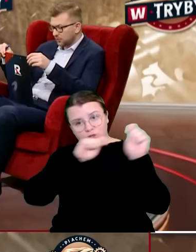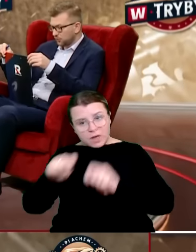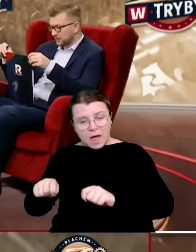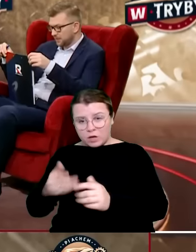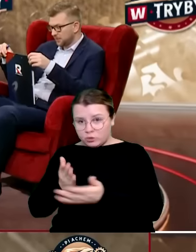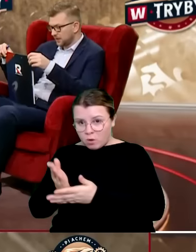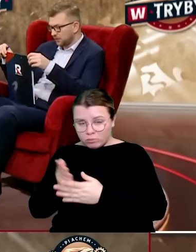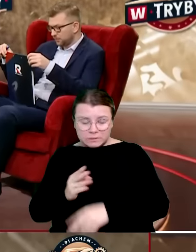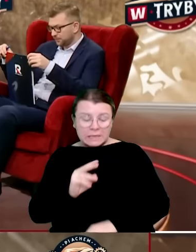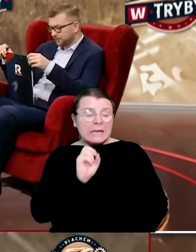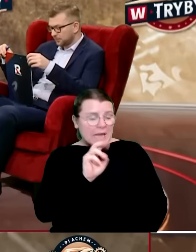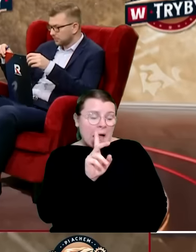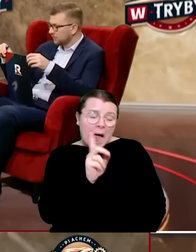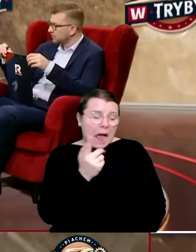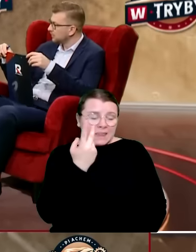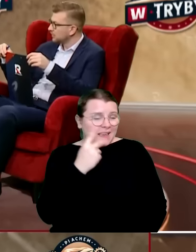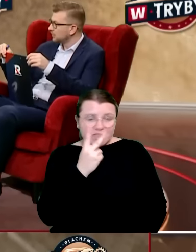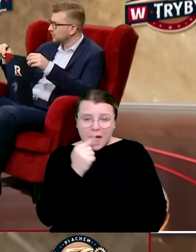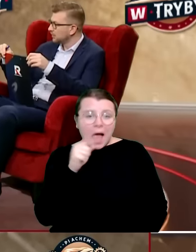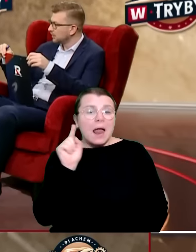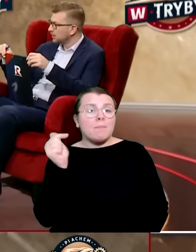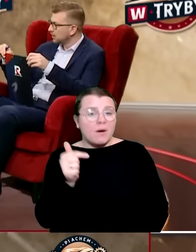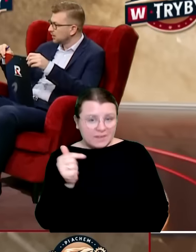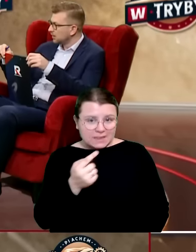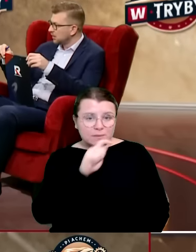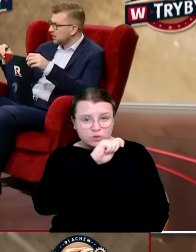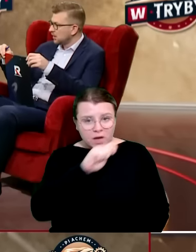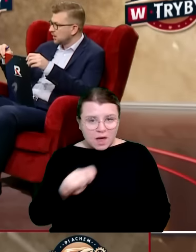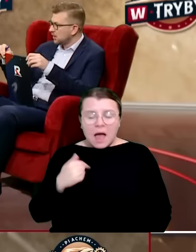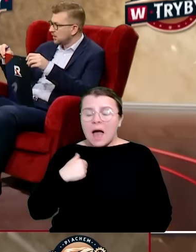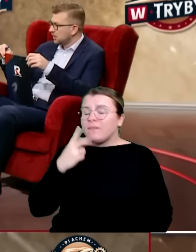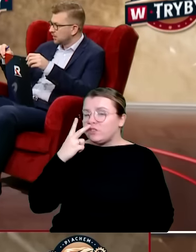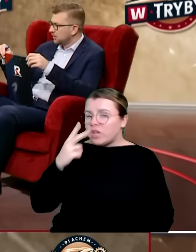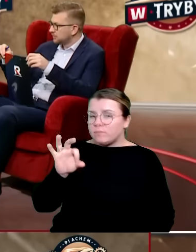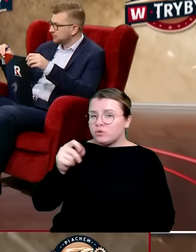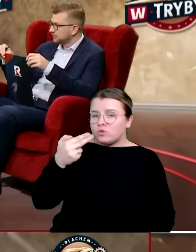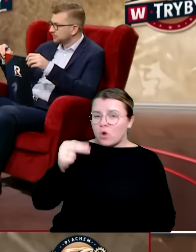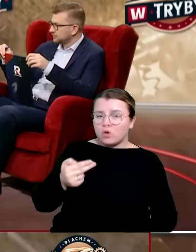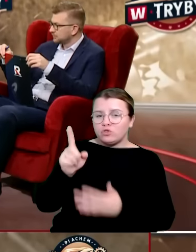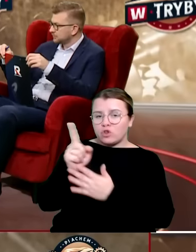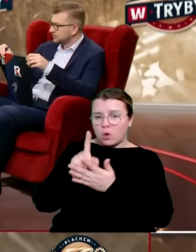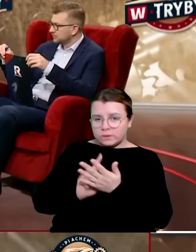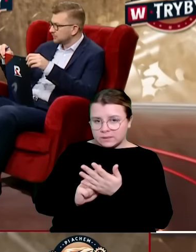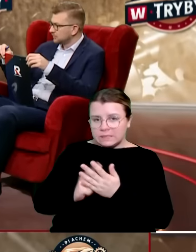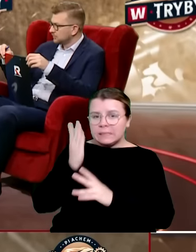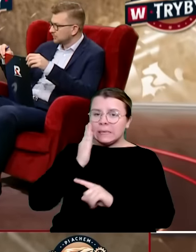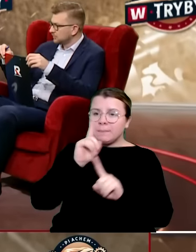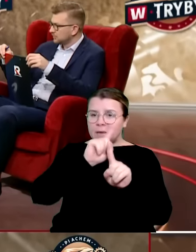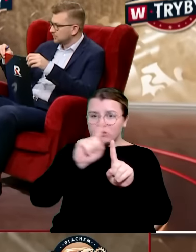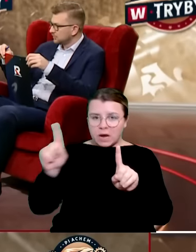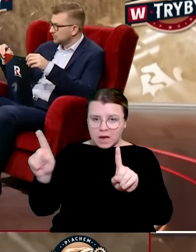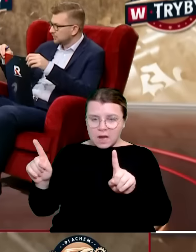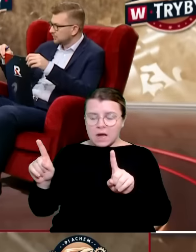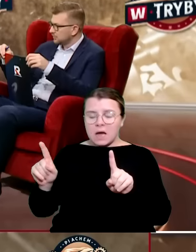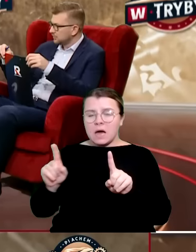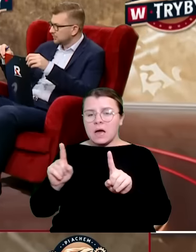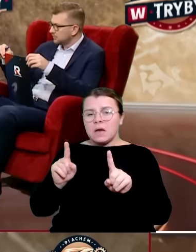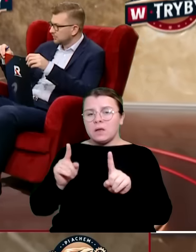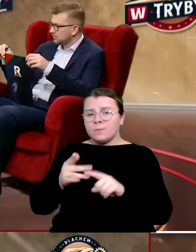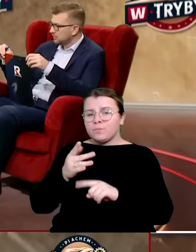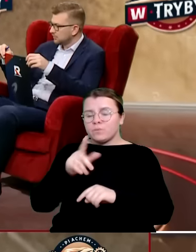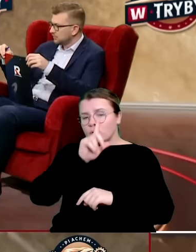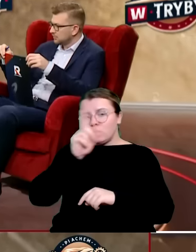Tak, ale, ja za to, ale ja za to widziałem mieszkańców Stronia Śląskiego, którzy mówili, że mają duży kłopot, żeby te 10